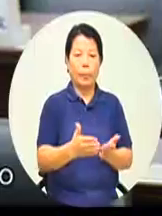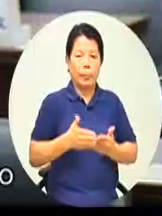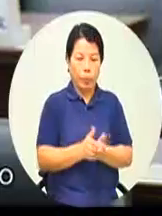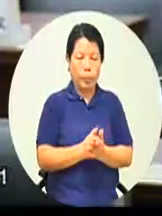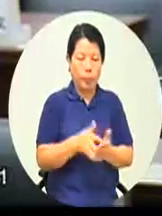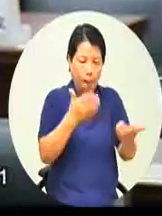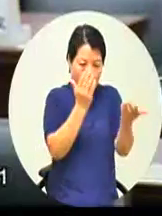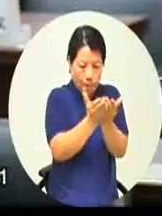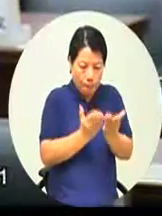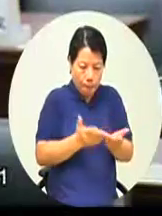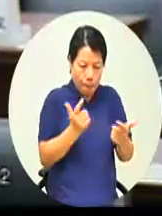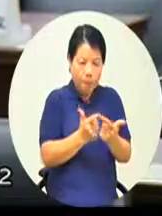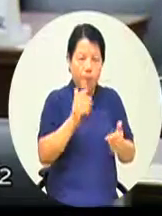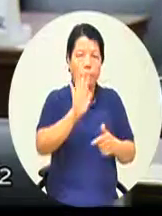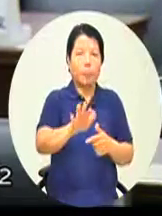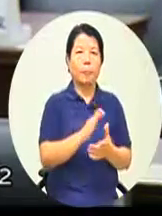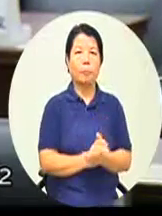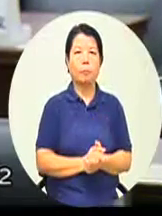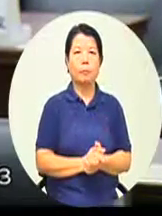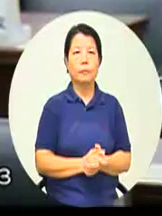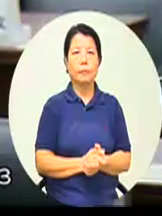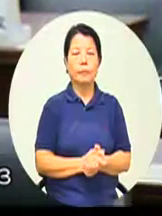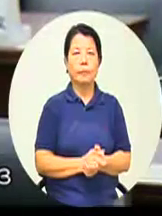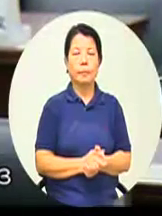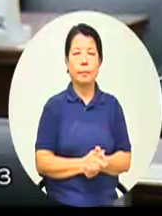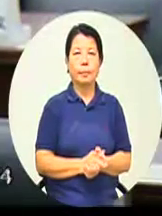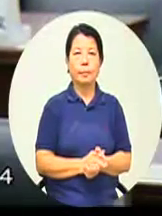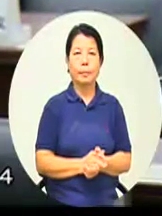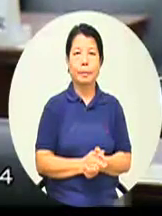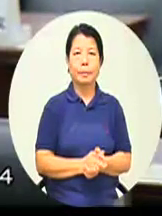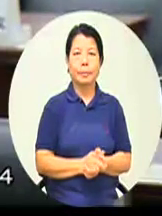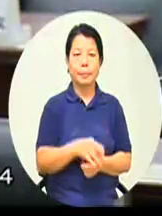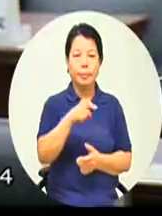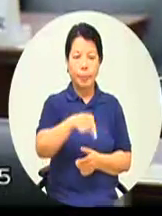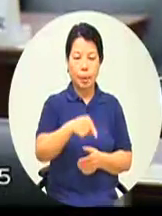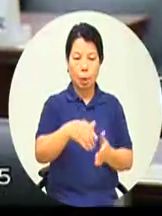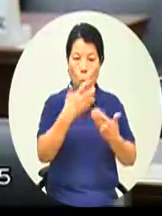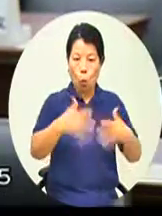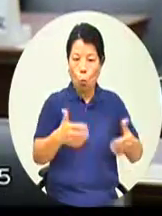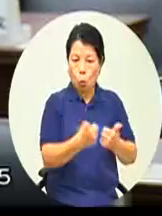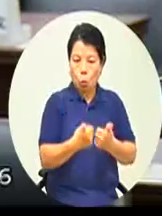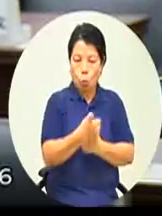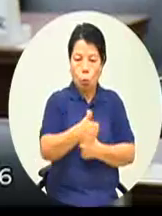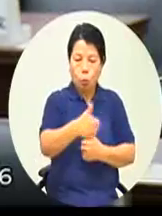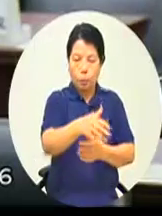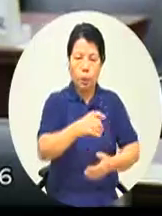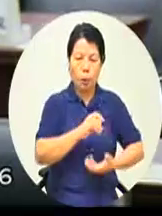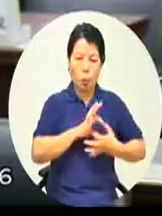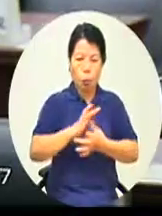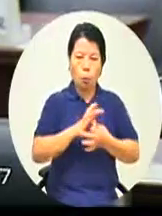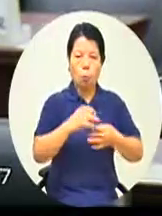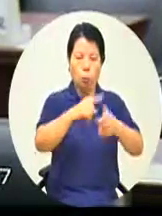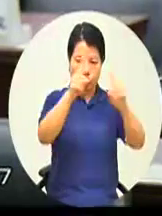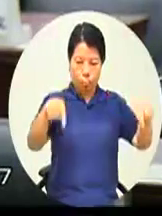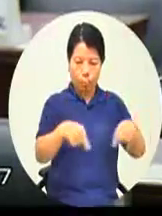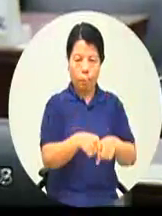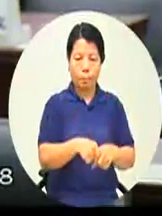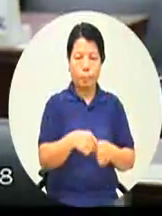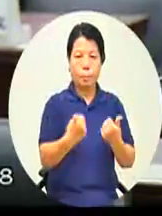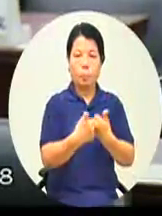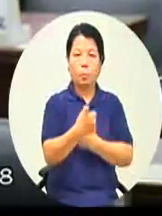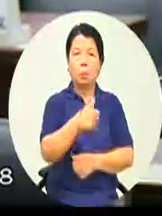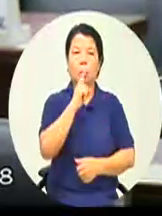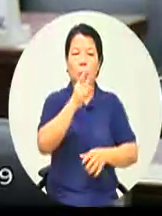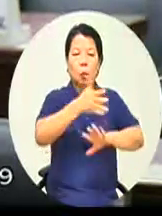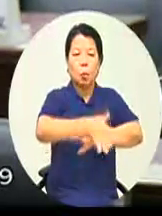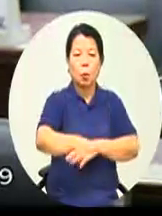配合，吼、哦，咱拄啊，这件代志真济议员咧关心，吼、哦，张同议员嘛讲过，吼、哦，叫